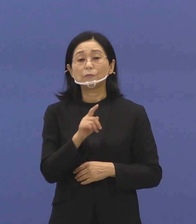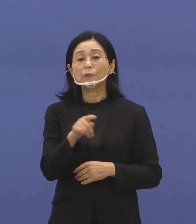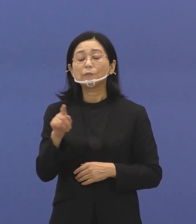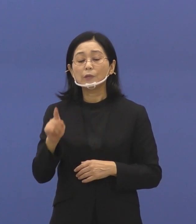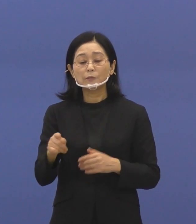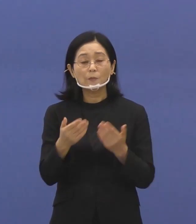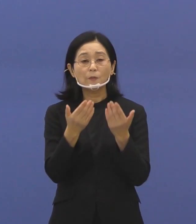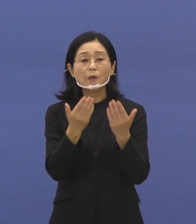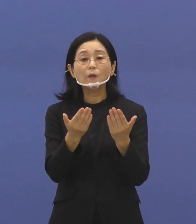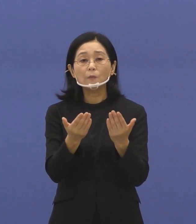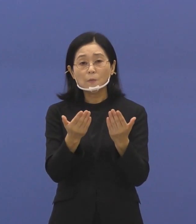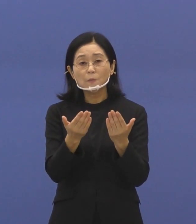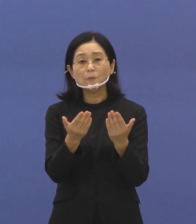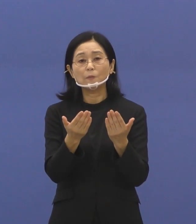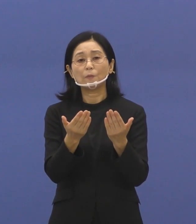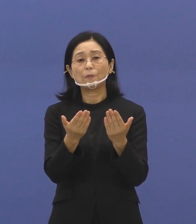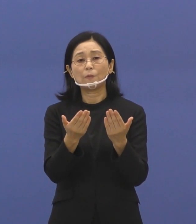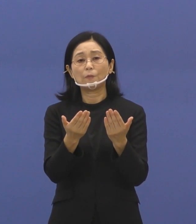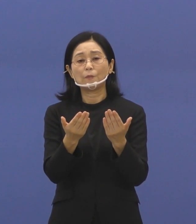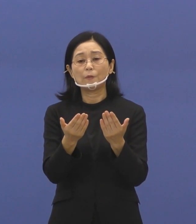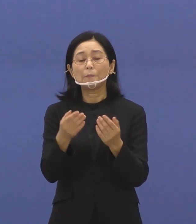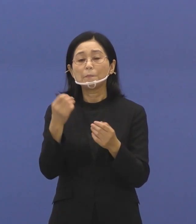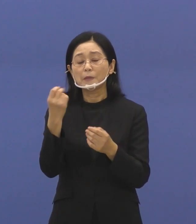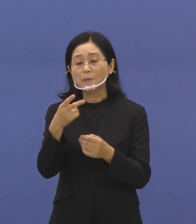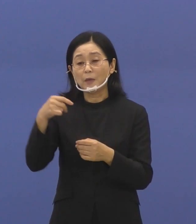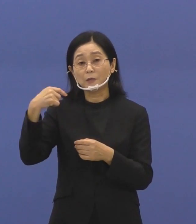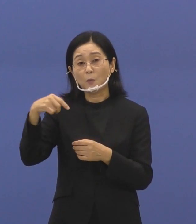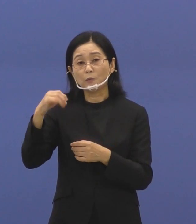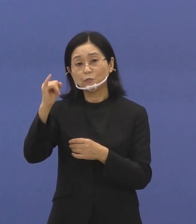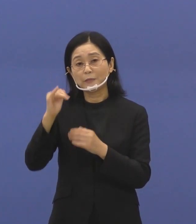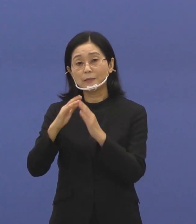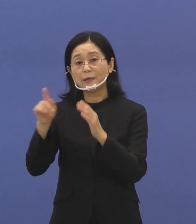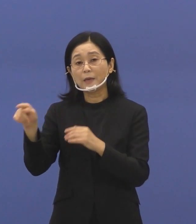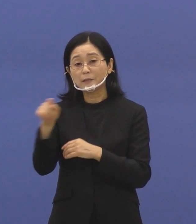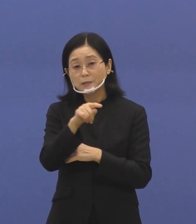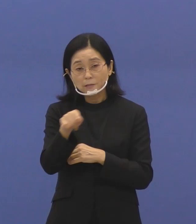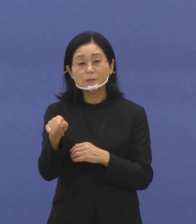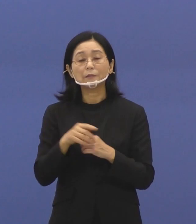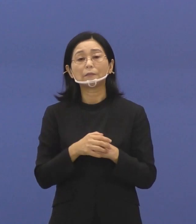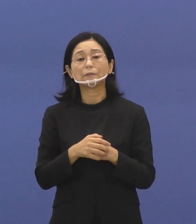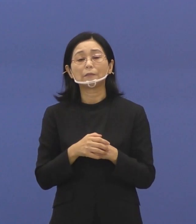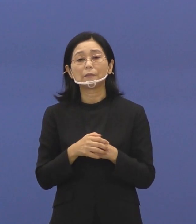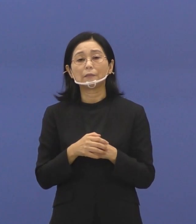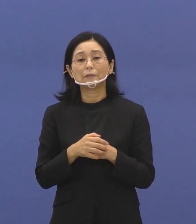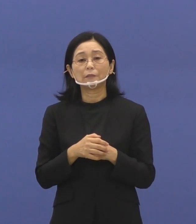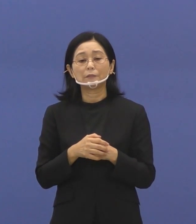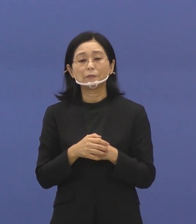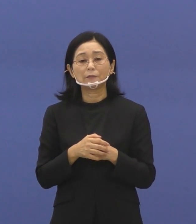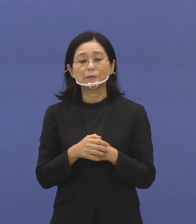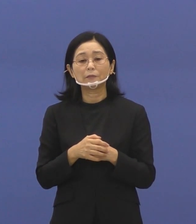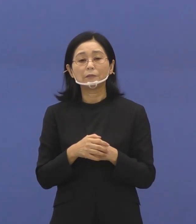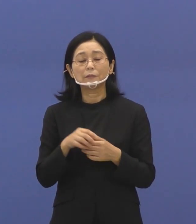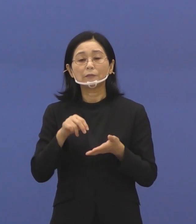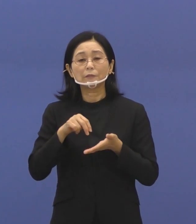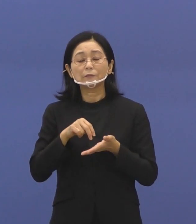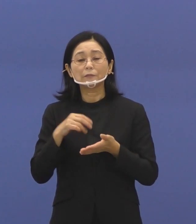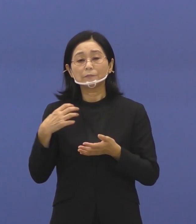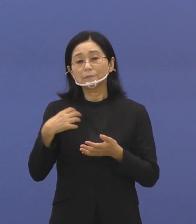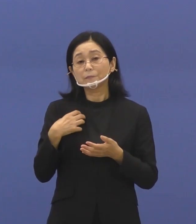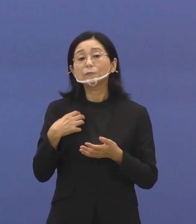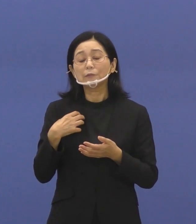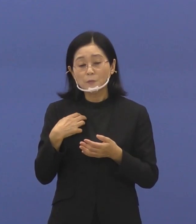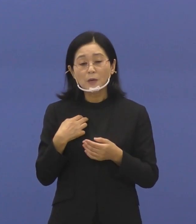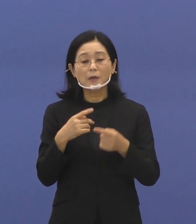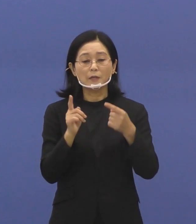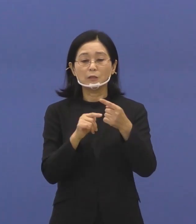学校そして県の教育委員会としてはそのような一人一人の希望に沿